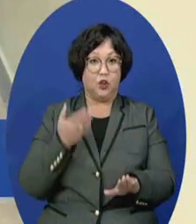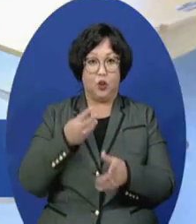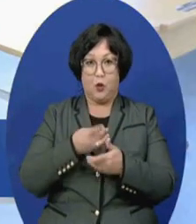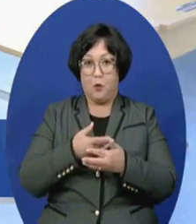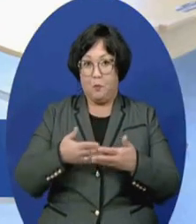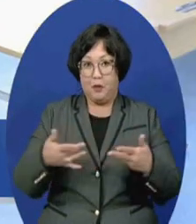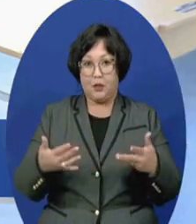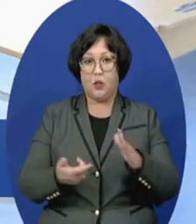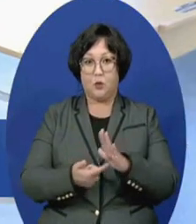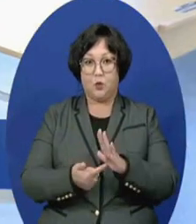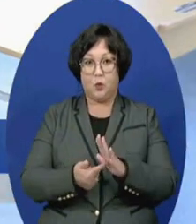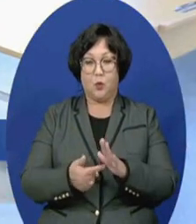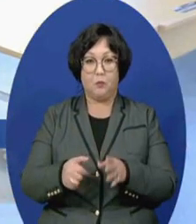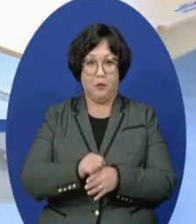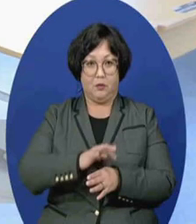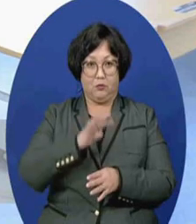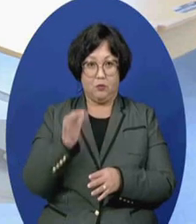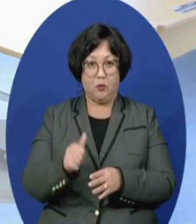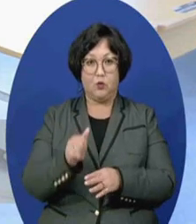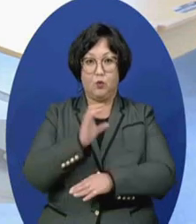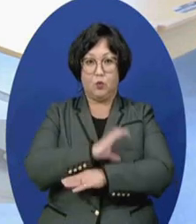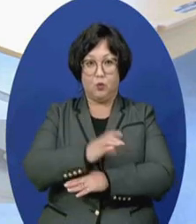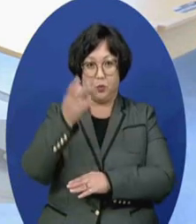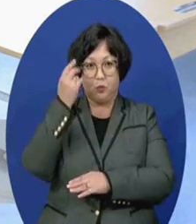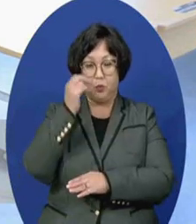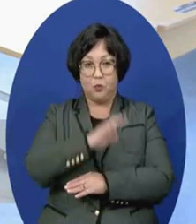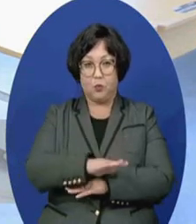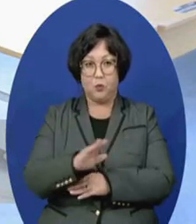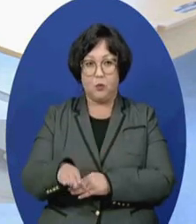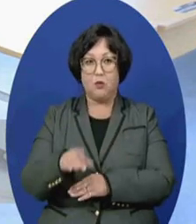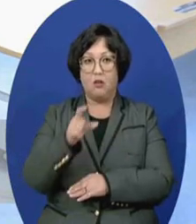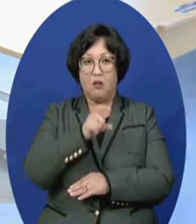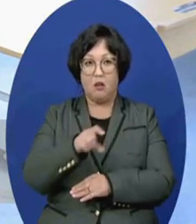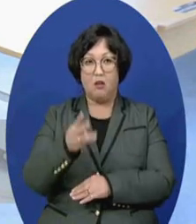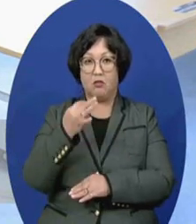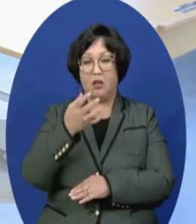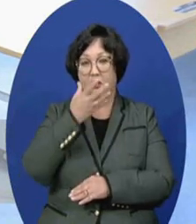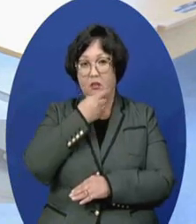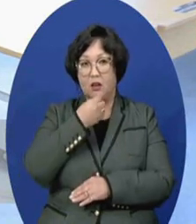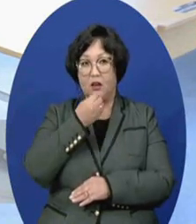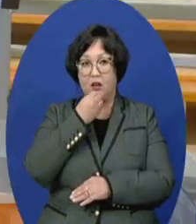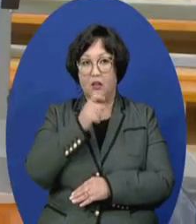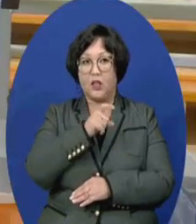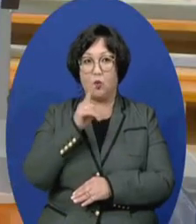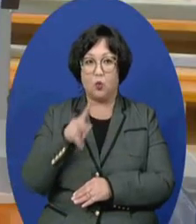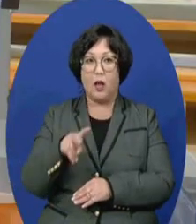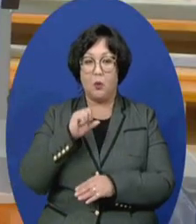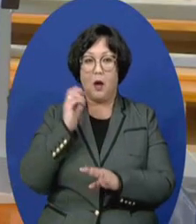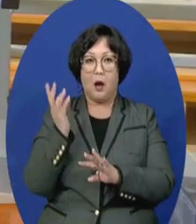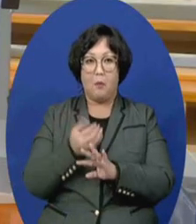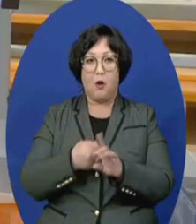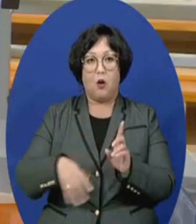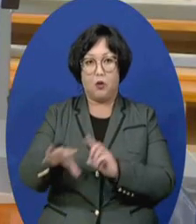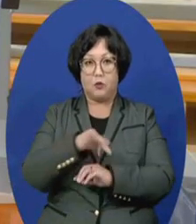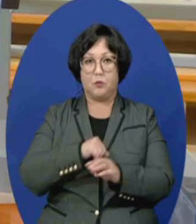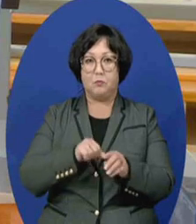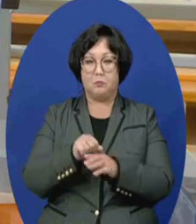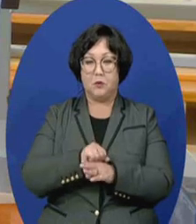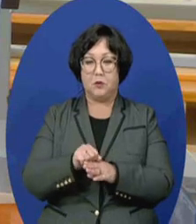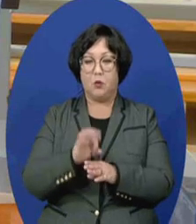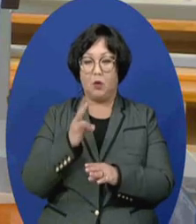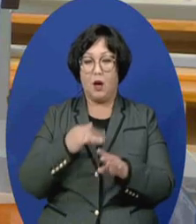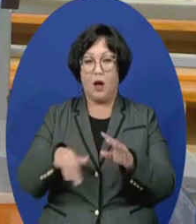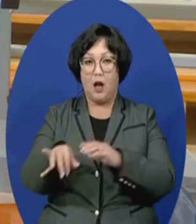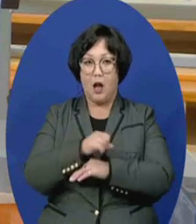тоног төхөөрөмжөөр суурилуулгдсанаас гадна сурагчдад ээлтэй, эрүүл, аюулгүй сургалтын орчинг бүрдүүлжээ. Өвөрхангай аймгийн Санд сумын